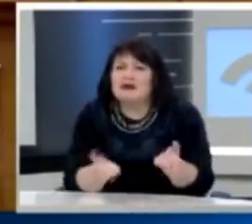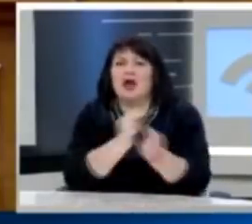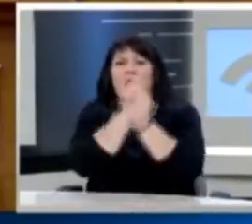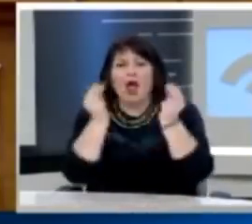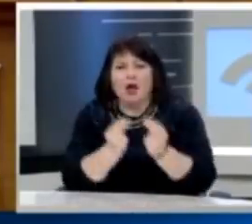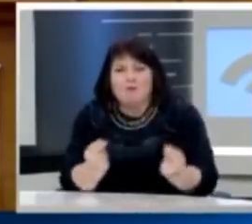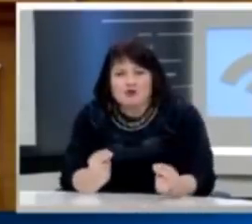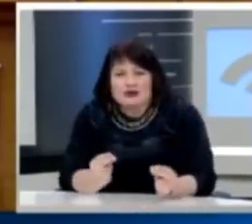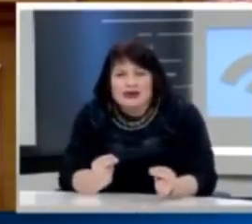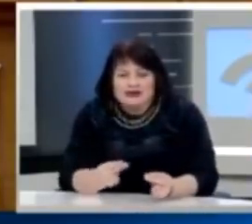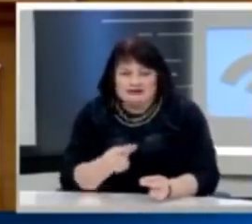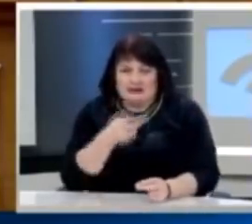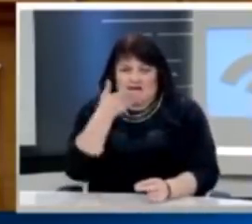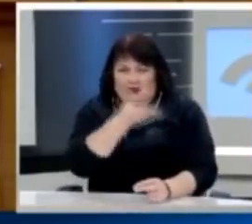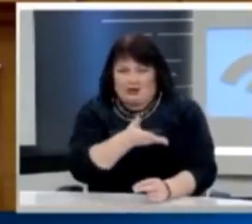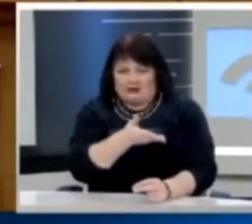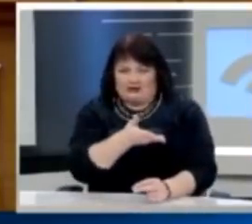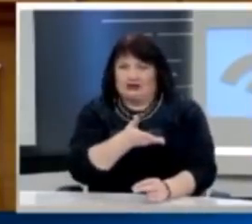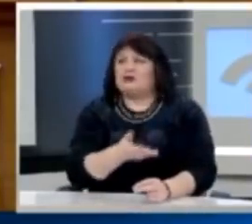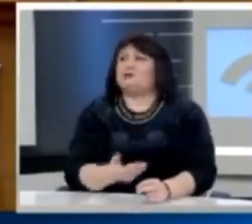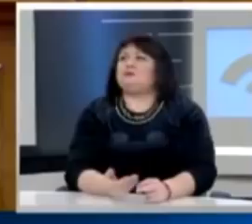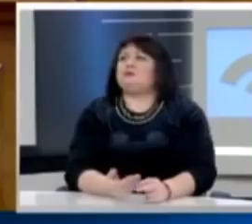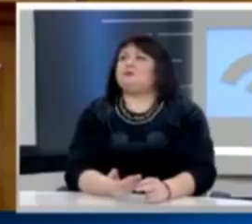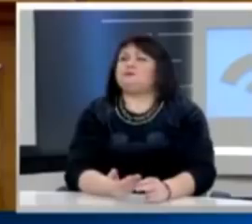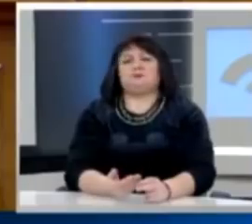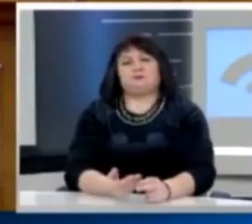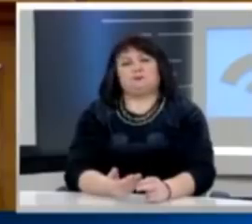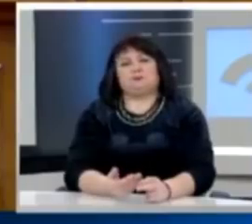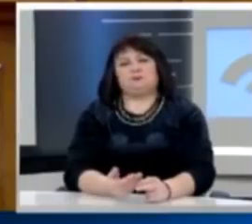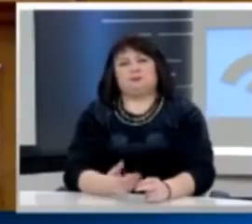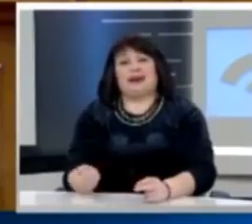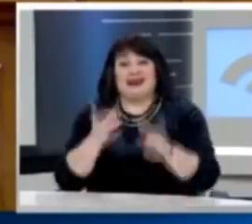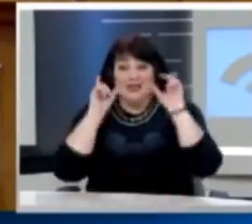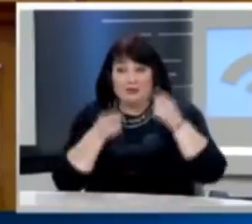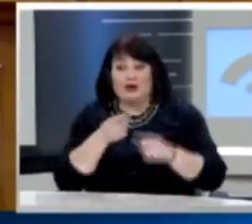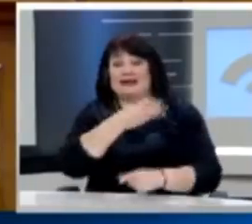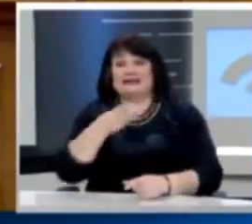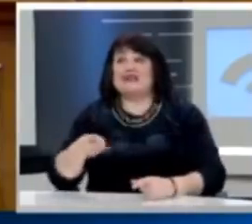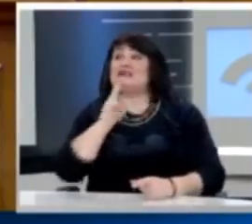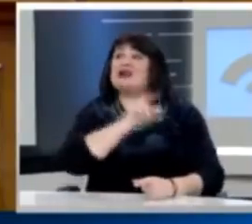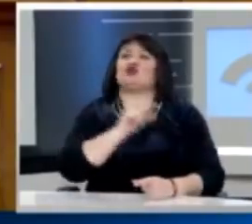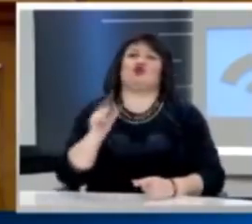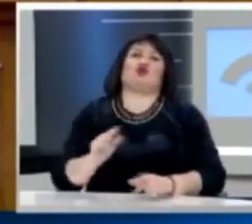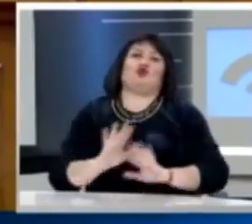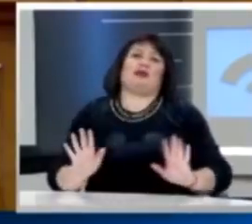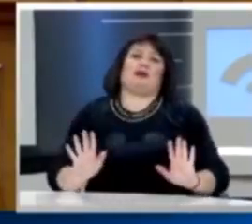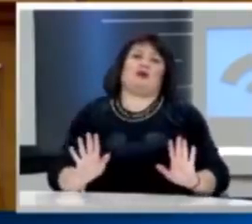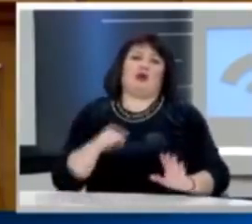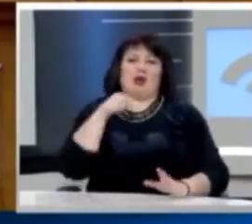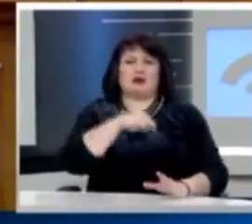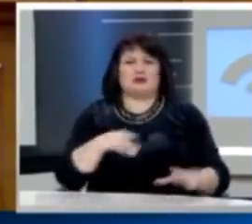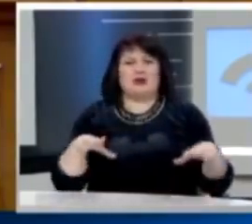συνέπεια τόσο εσείς κύριοι του ΣΥΡΙΖΑ όσο και η Νέα Δημοκρατία και άλλα κόμματα. Είστε